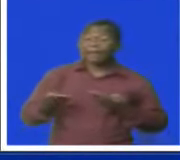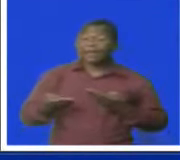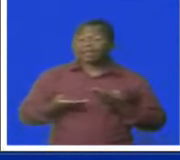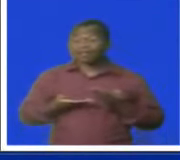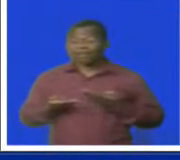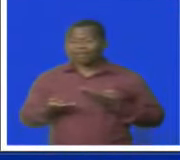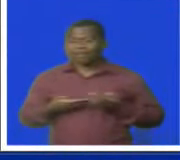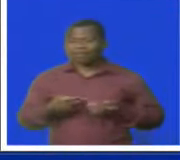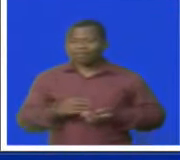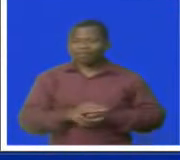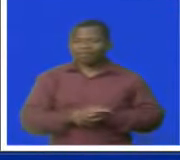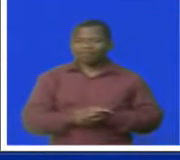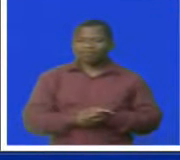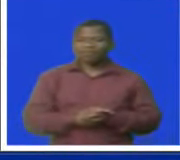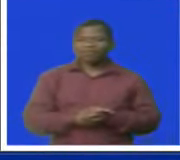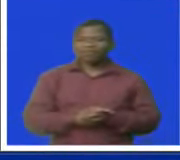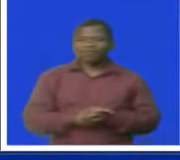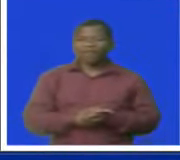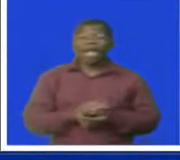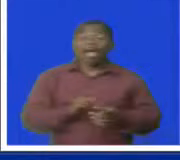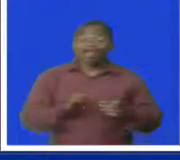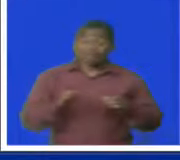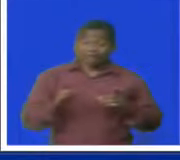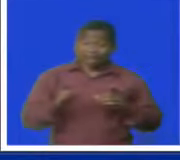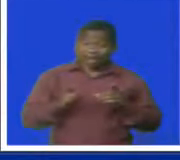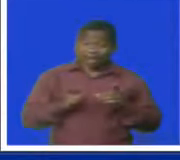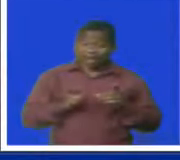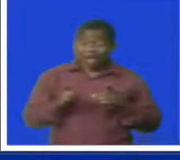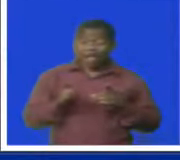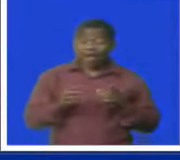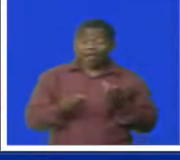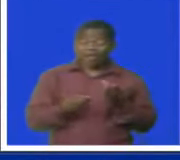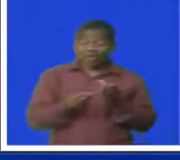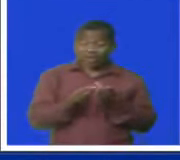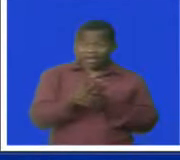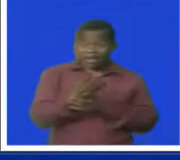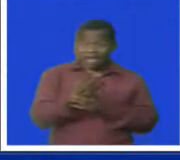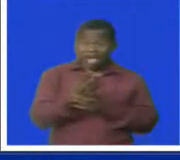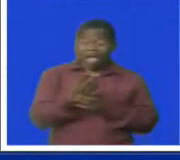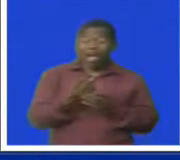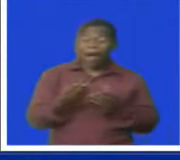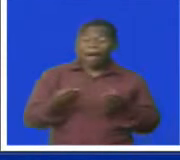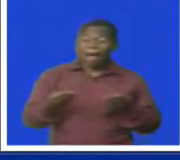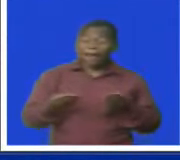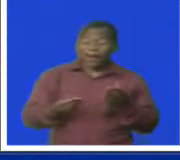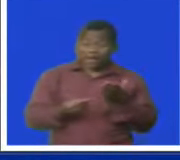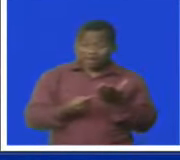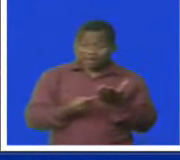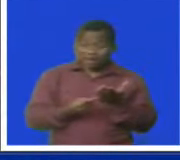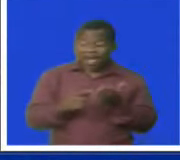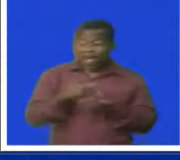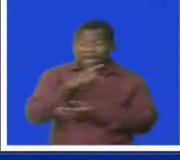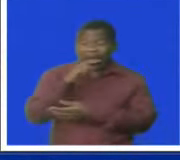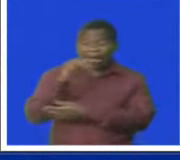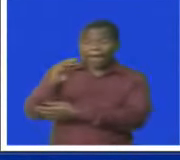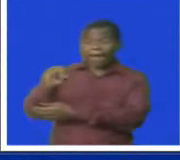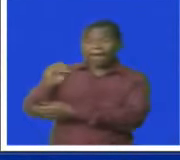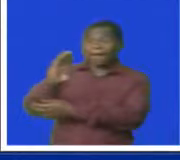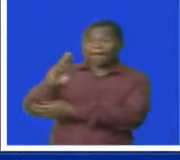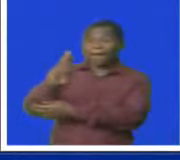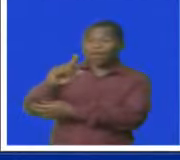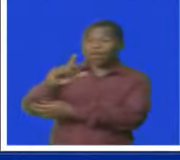wokuthuthukiswa kwamadolobha Gordon Mbuli, bosomabhizinisi lebahlala emadolobheni nabo bathinthekile nge-COVID-19 kungako